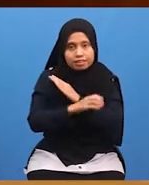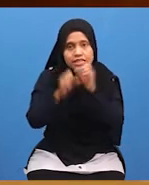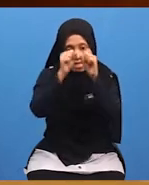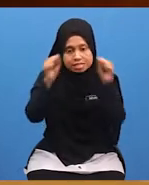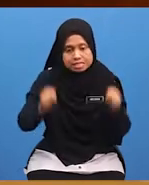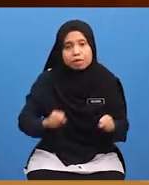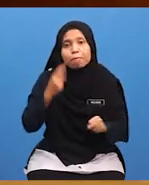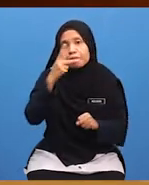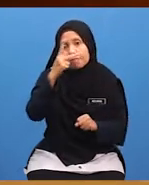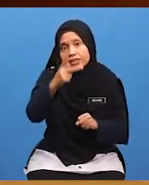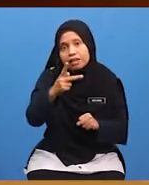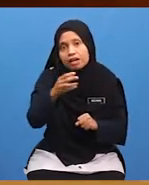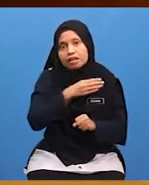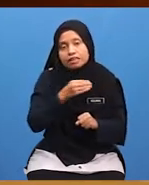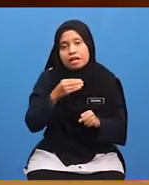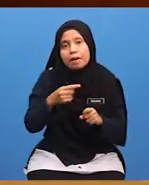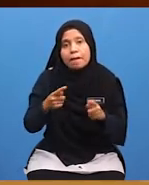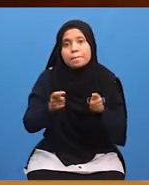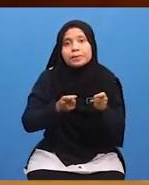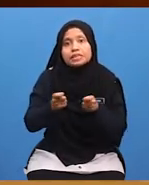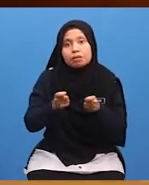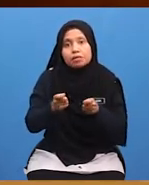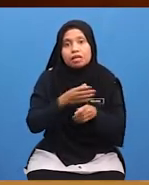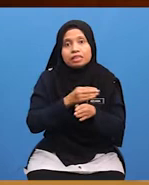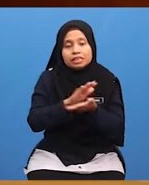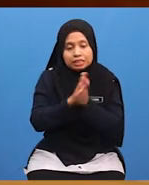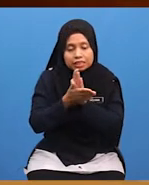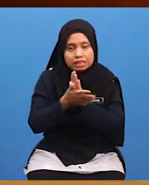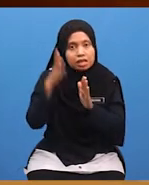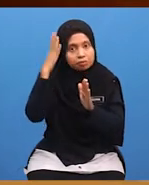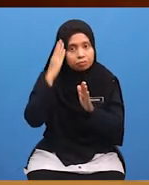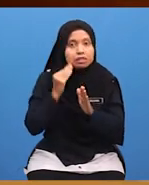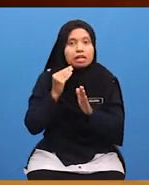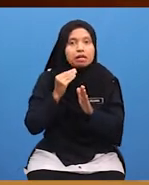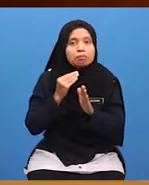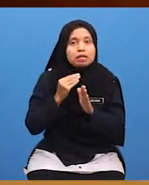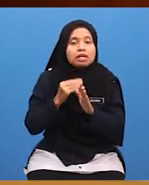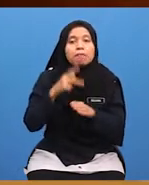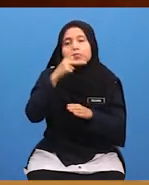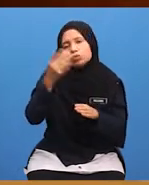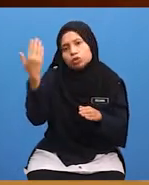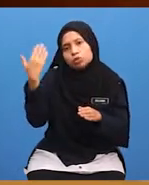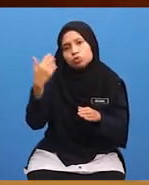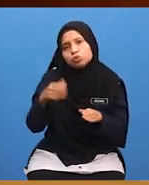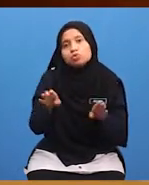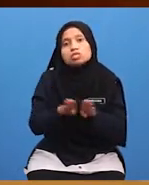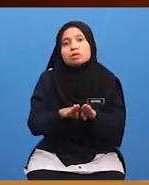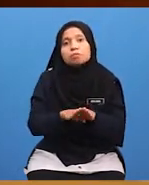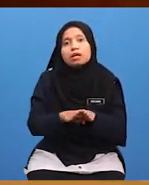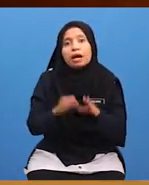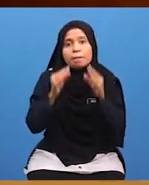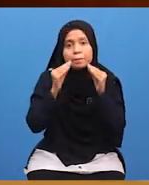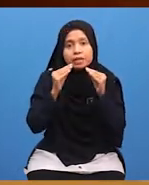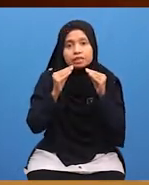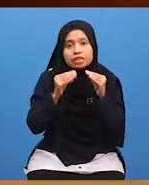sistem pemerintahan dan pentadbiran dan menjadikan pengalaman pemerintah terdahulu sebagai